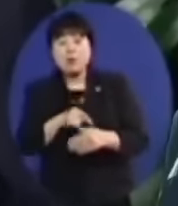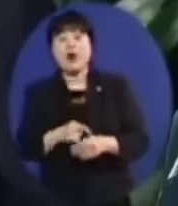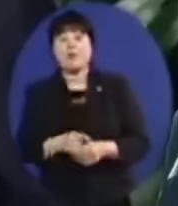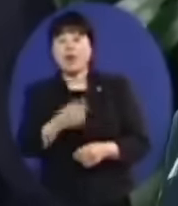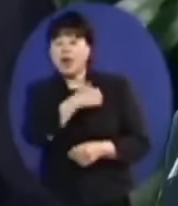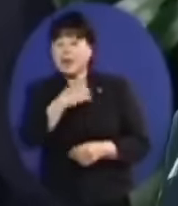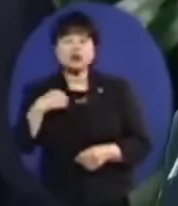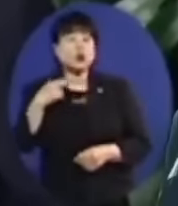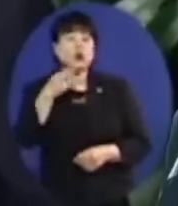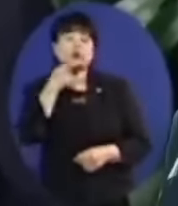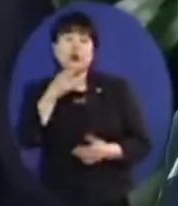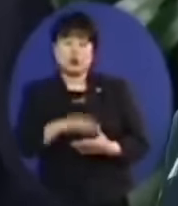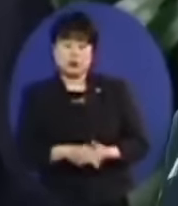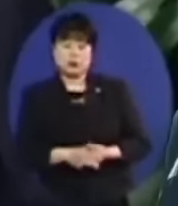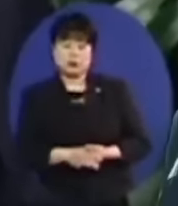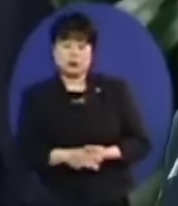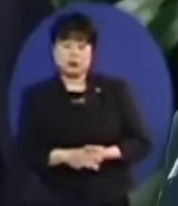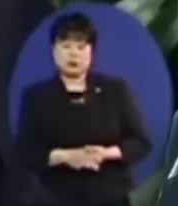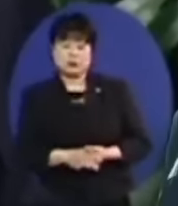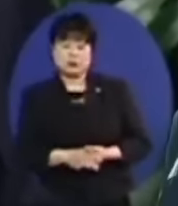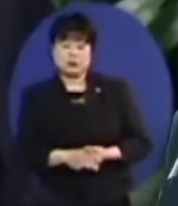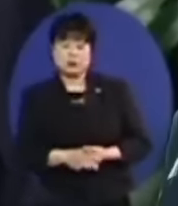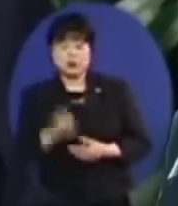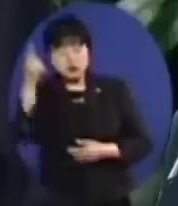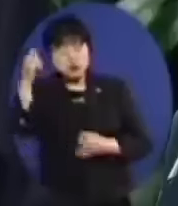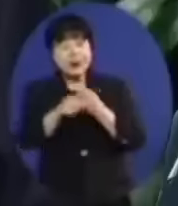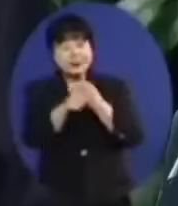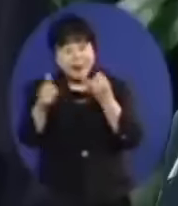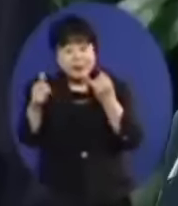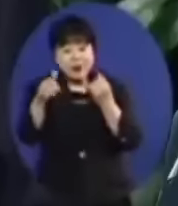있습니다. 아무리 훌륭한 남편을